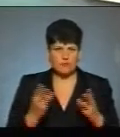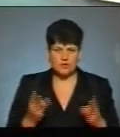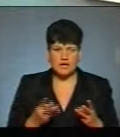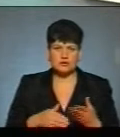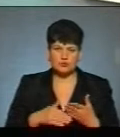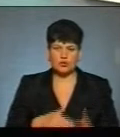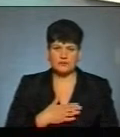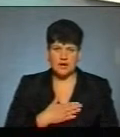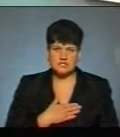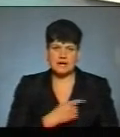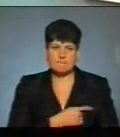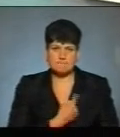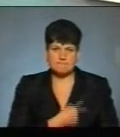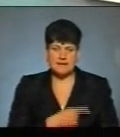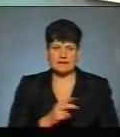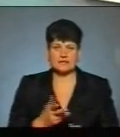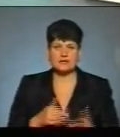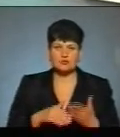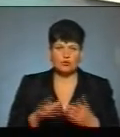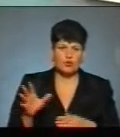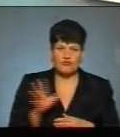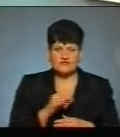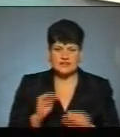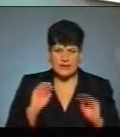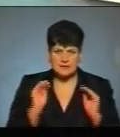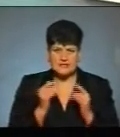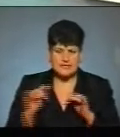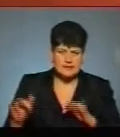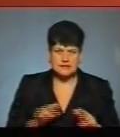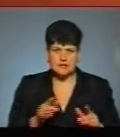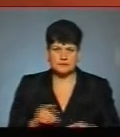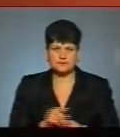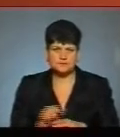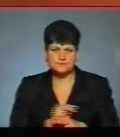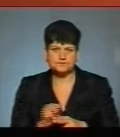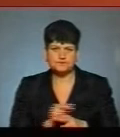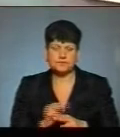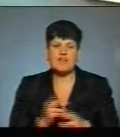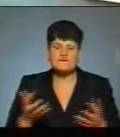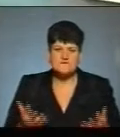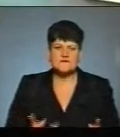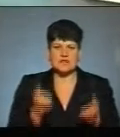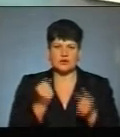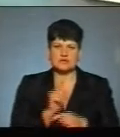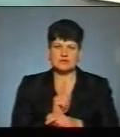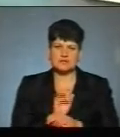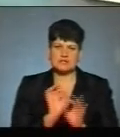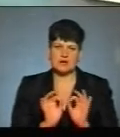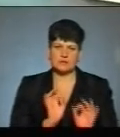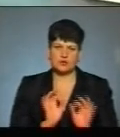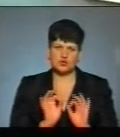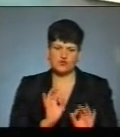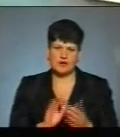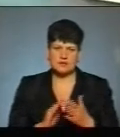наших медиків, так, і за допомогою всіх реанімаційних заходів, лікувальних заходів вдалося вдалося стабілізувати стан, і вже